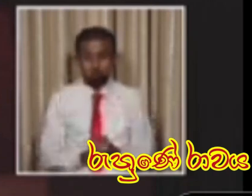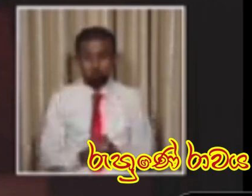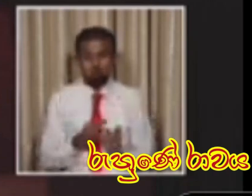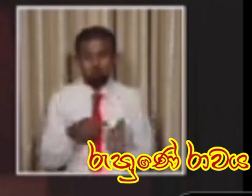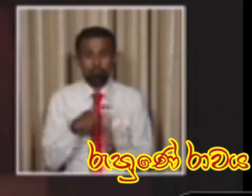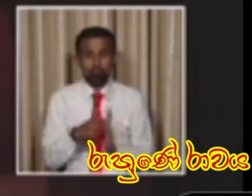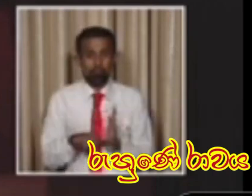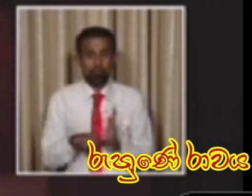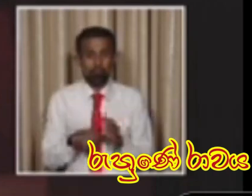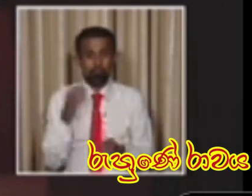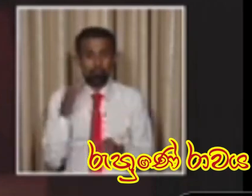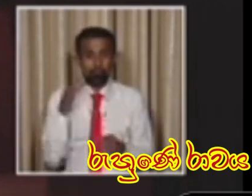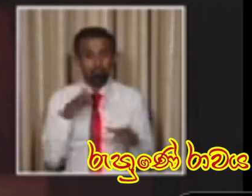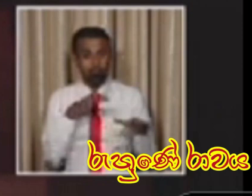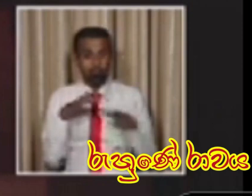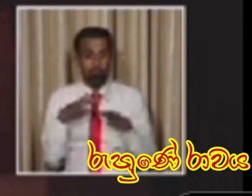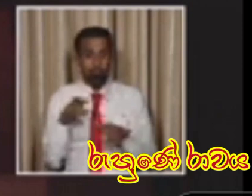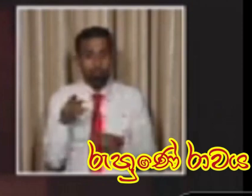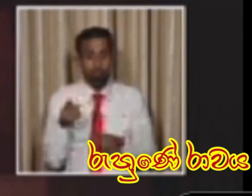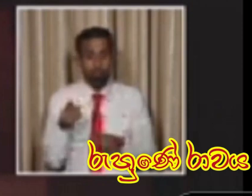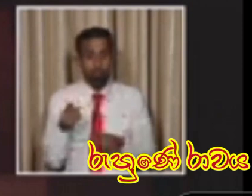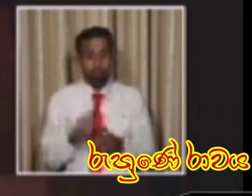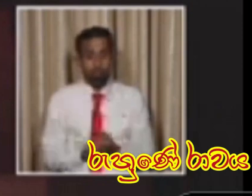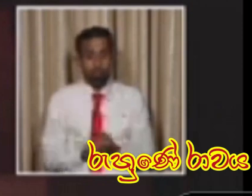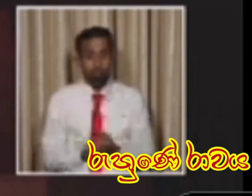රටේ ජනතාවට අඩු